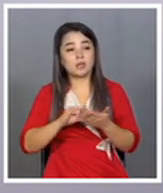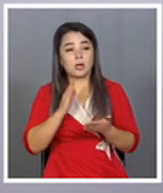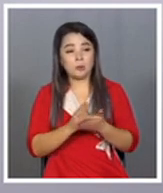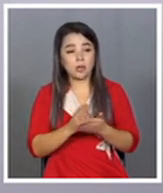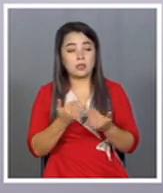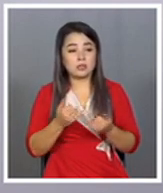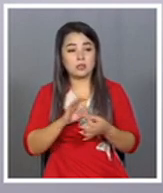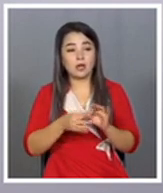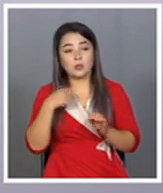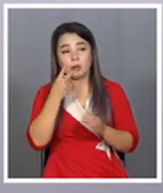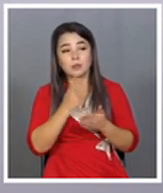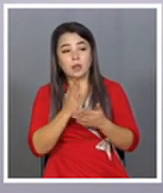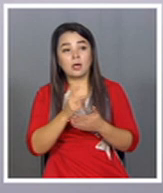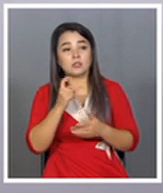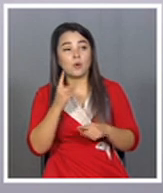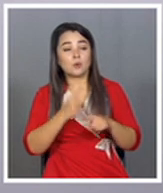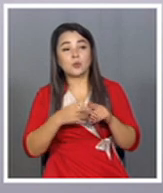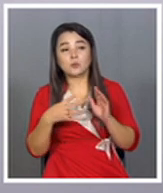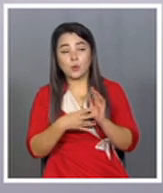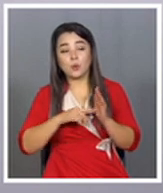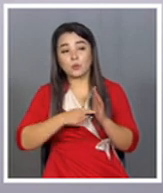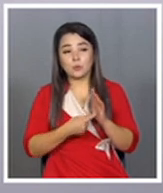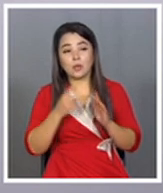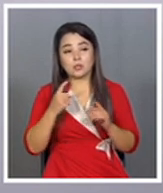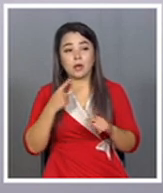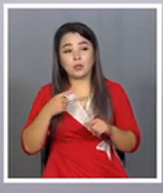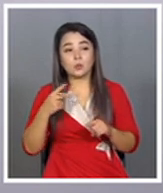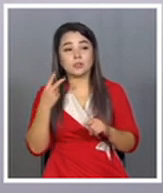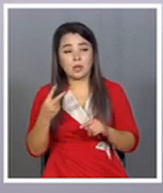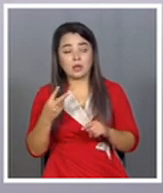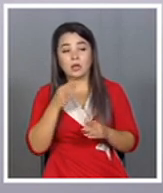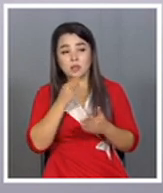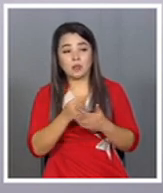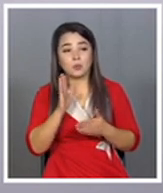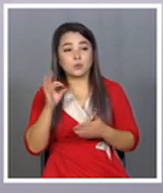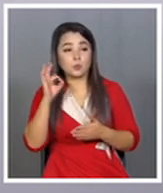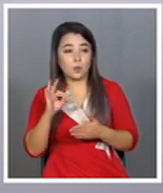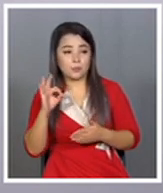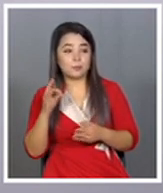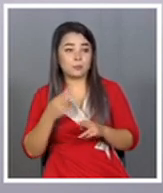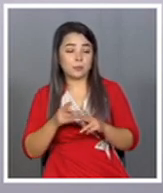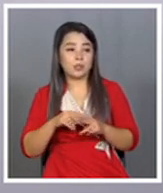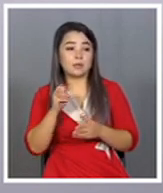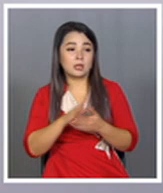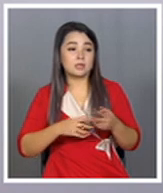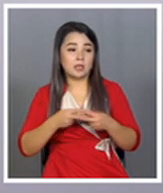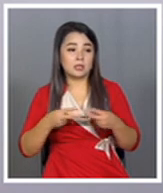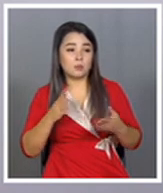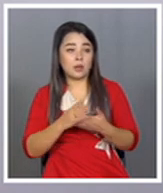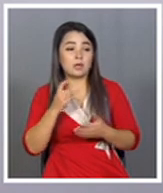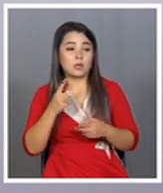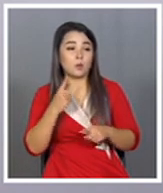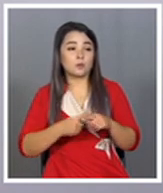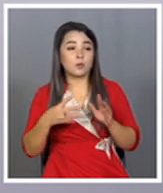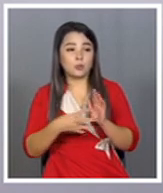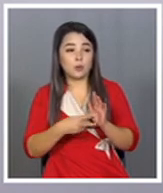ол мына түрге келеді. X қосылған 9 көбейту X азайтылған 2 тең 0. Ары қарай теңдеуді шешейік. X қосылған